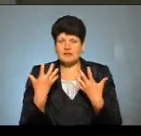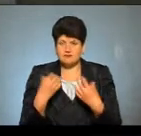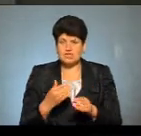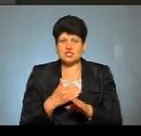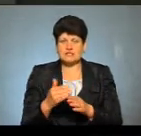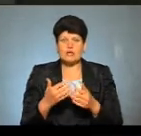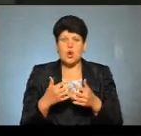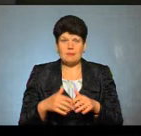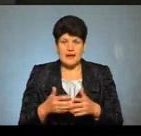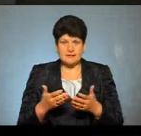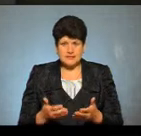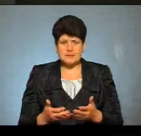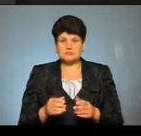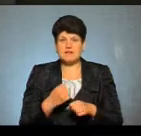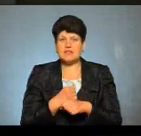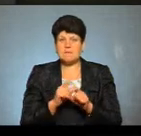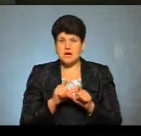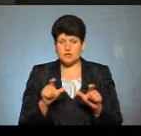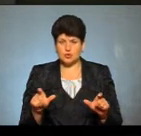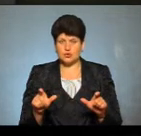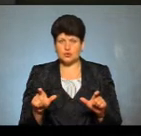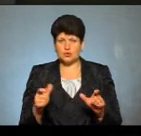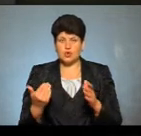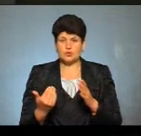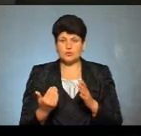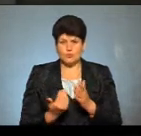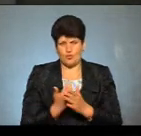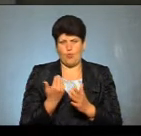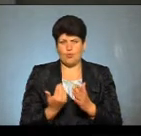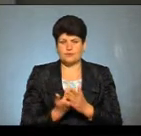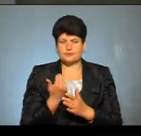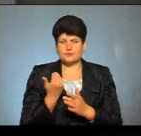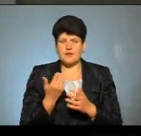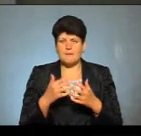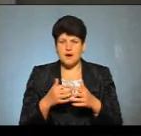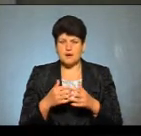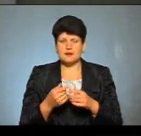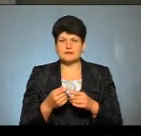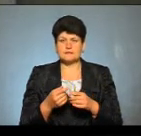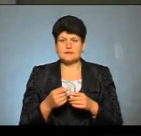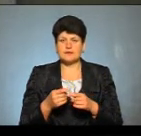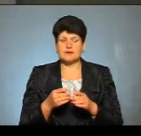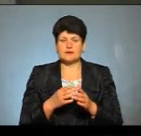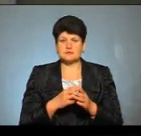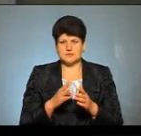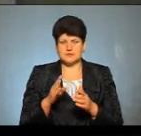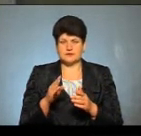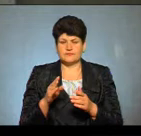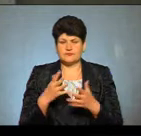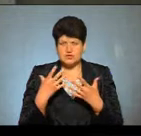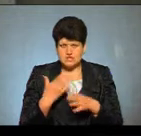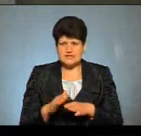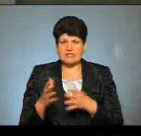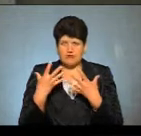обладнання лабораторії вірусологічної нового покоління. Це вже апарат буде Cefix 96. Частина вже